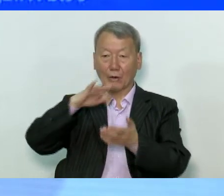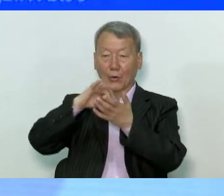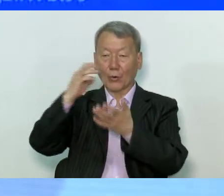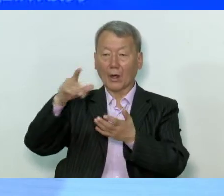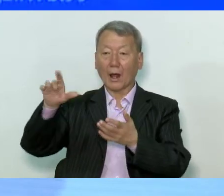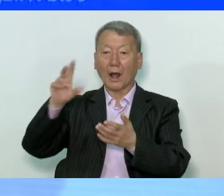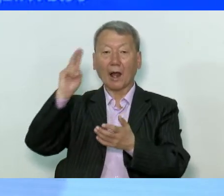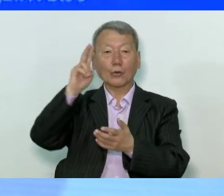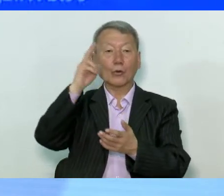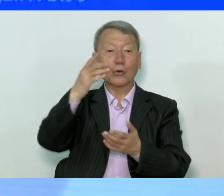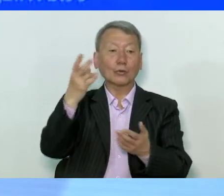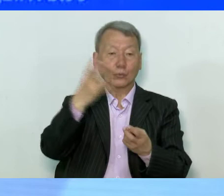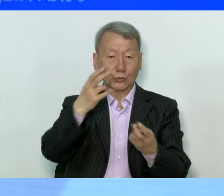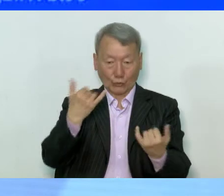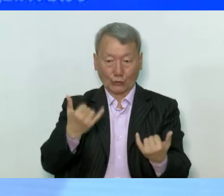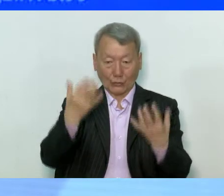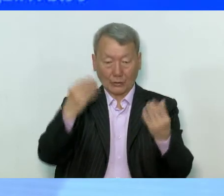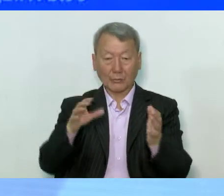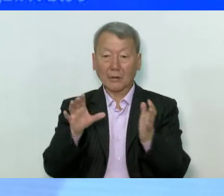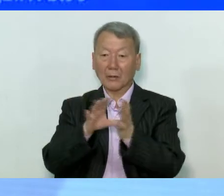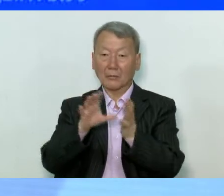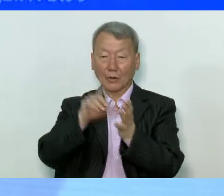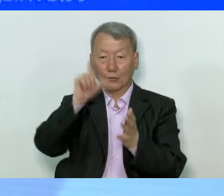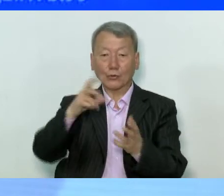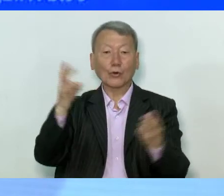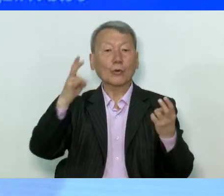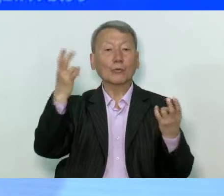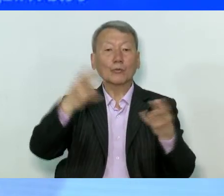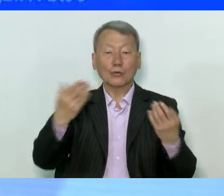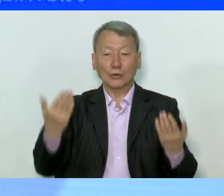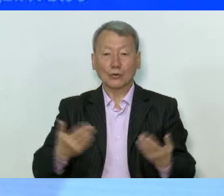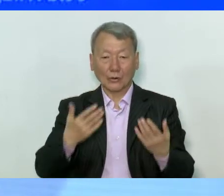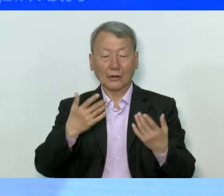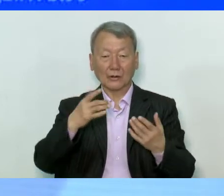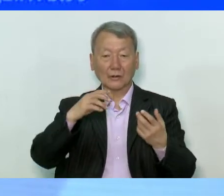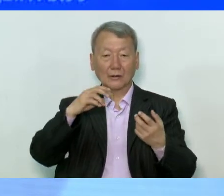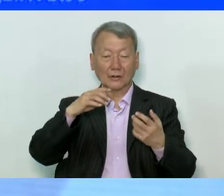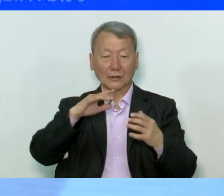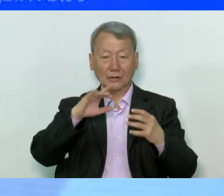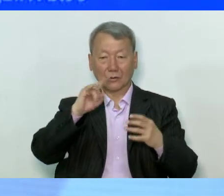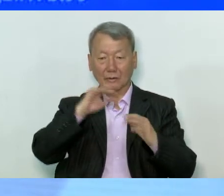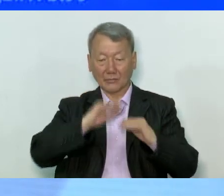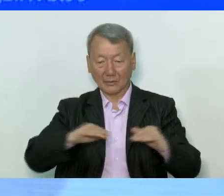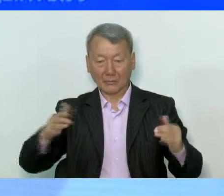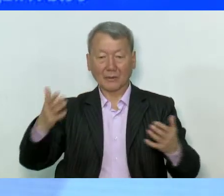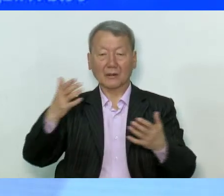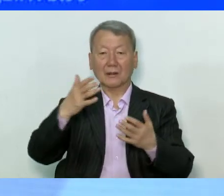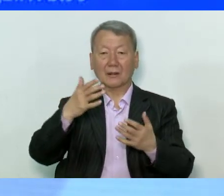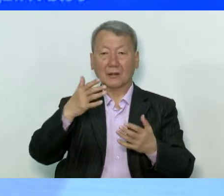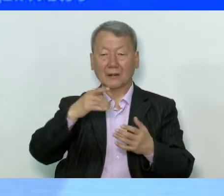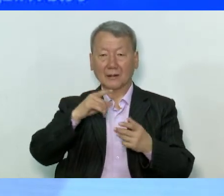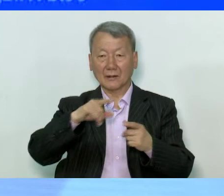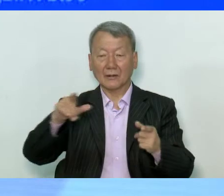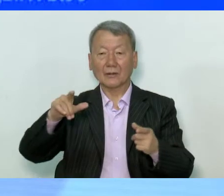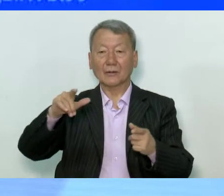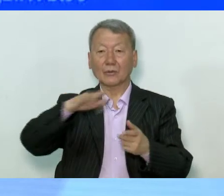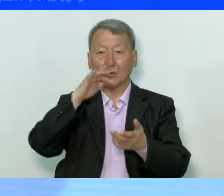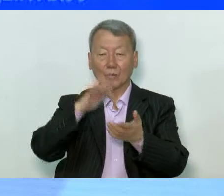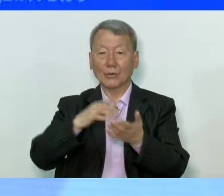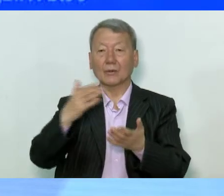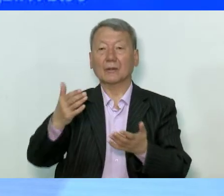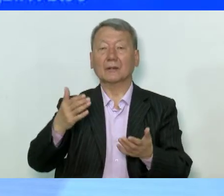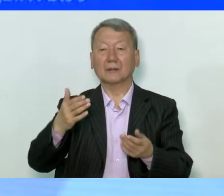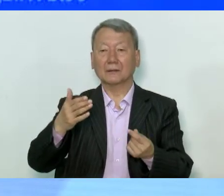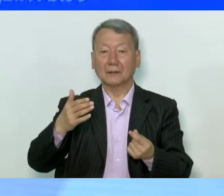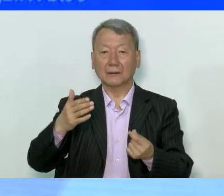барбы? Сиздер өзүңүздөр бул багытта кандай аракеттерди көрүп жатасыздар? Дагы деле кум жардам берүү, шаарды